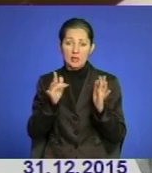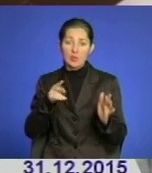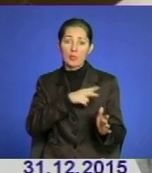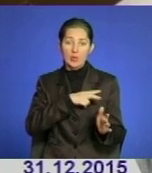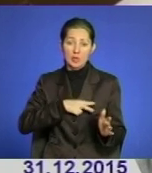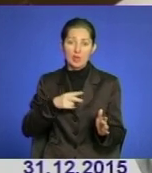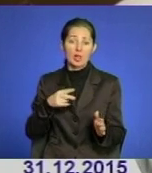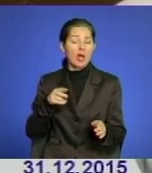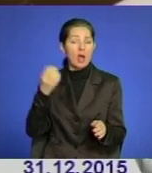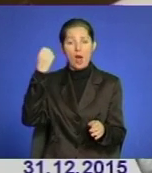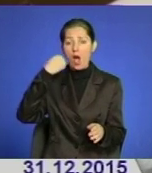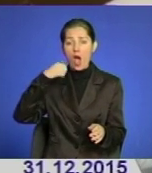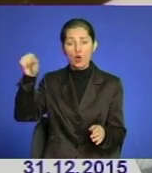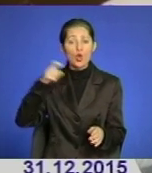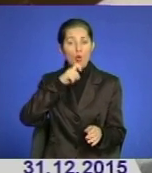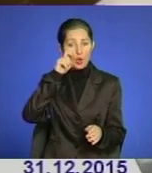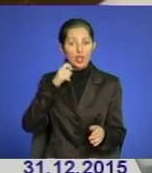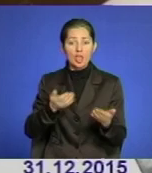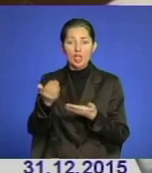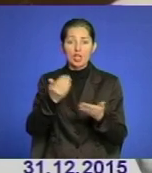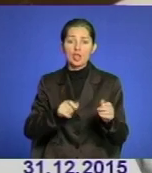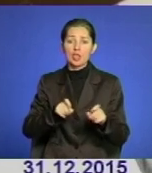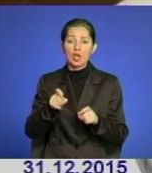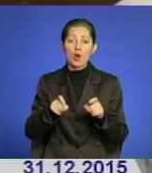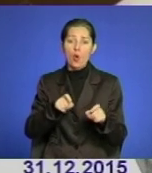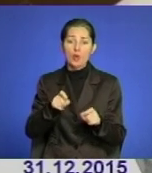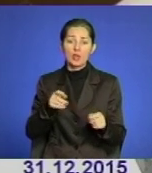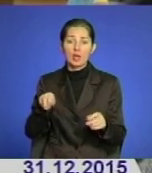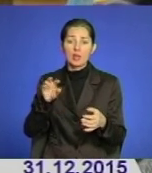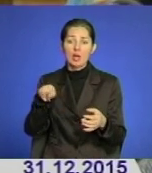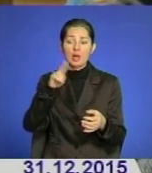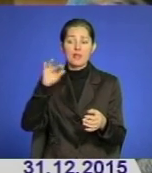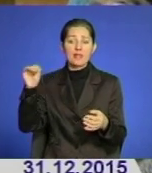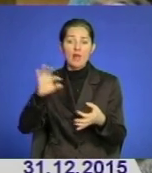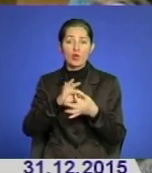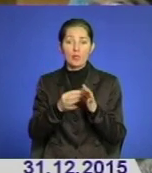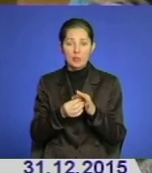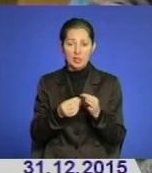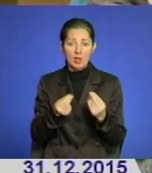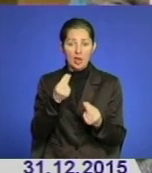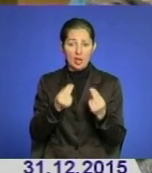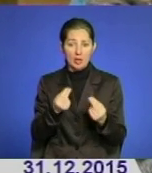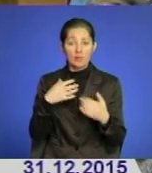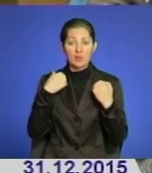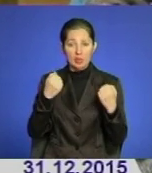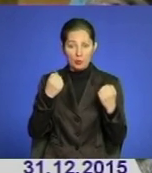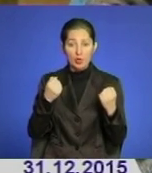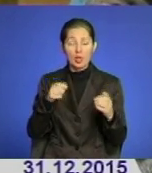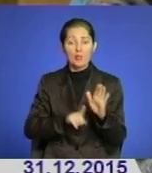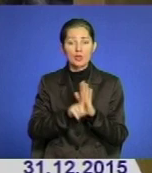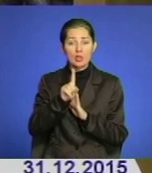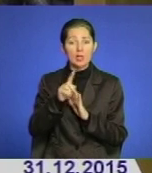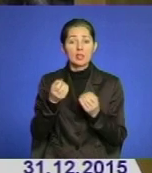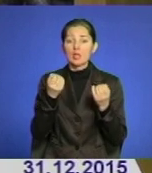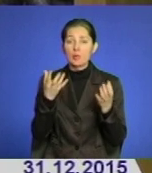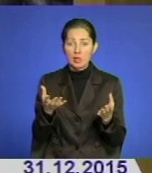абсолютний герой України по лижних гонках на Дефлімпійських іграх. Спорт високих досягнень розпочинається із